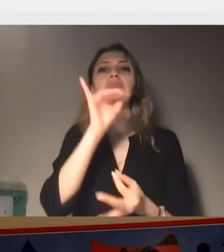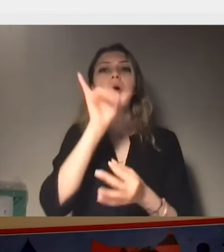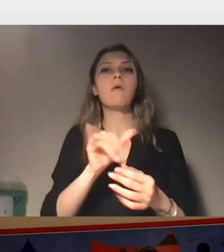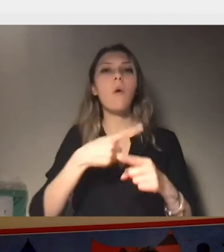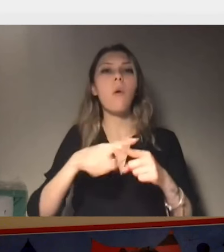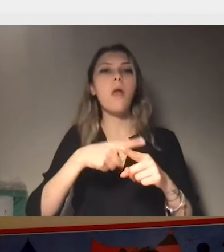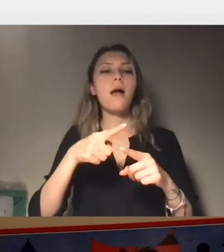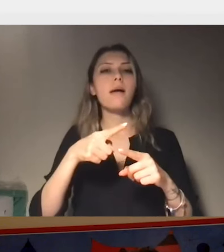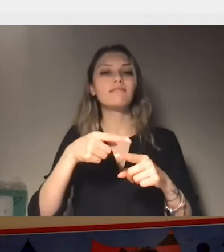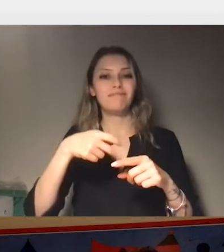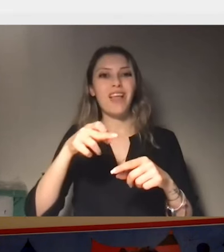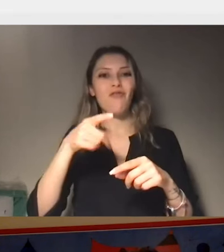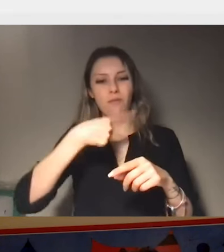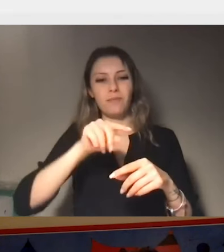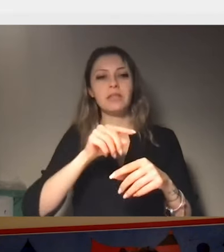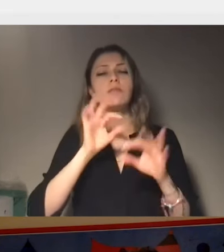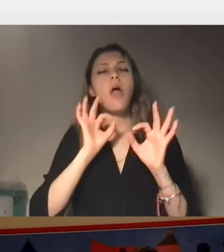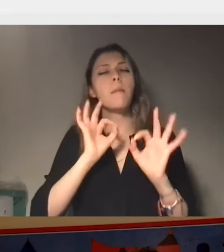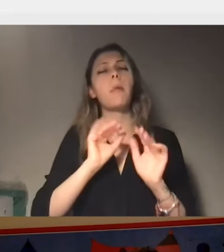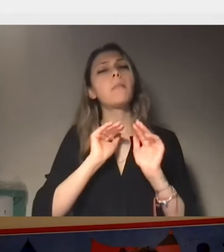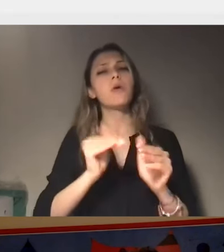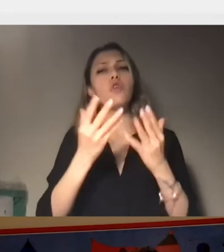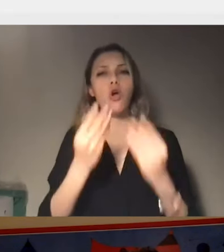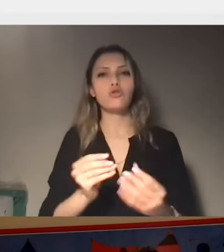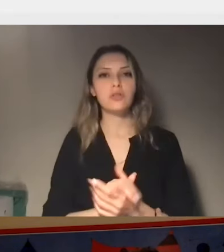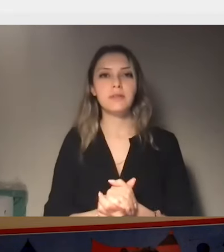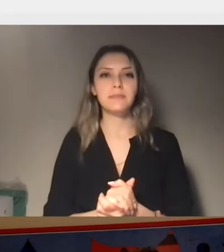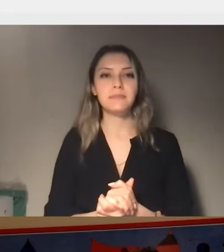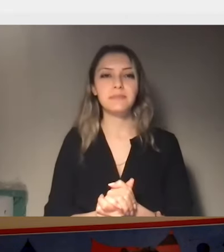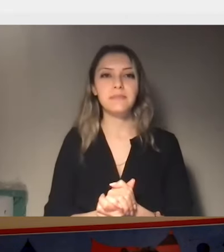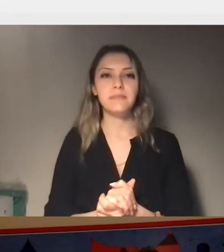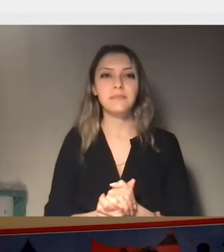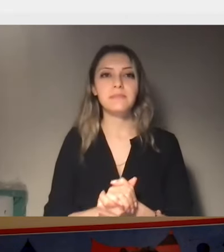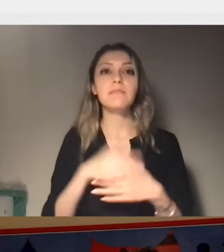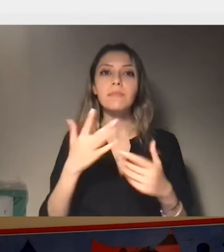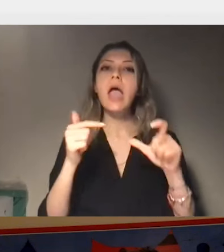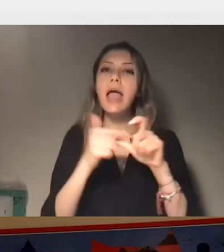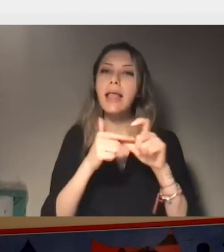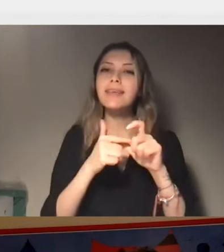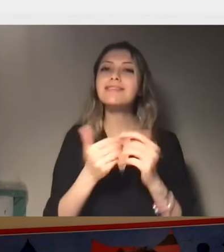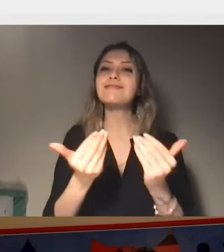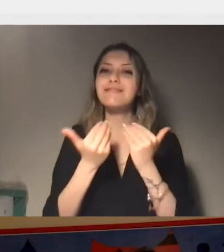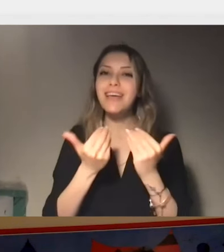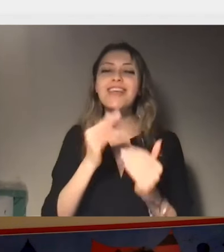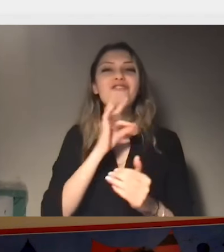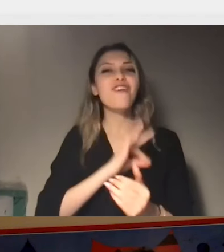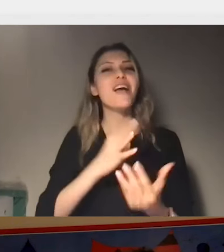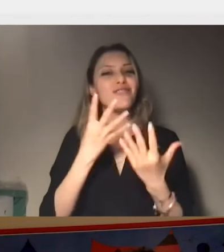sağlanması için gayret içerisindeyiz. Tabii ki etkinizin desteğinden de yararlanırız.